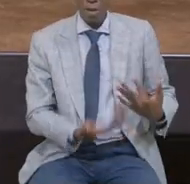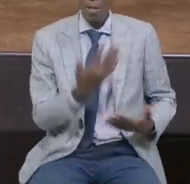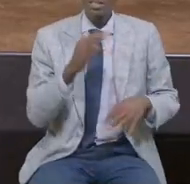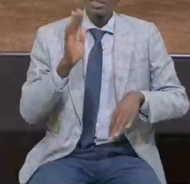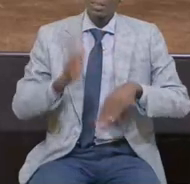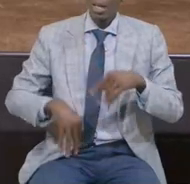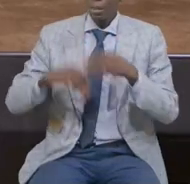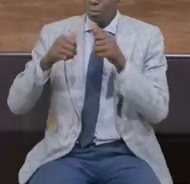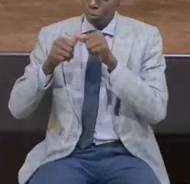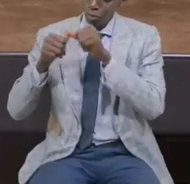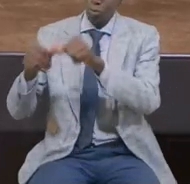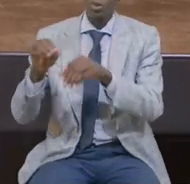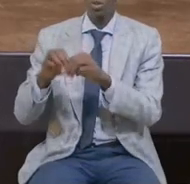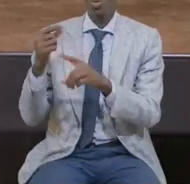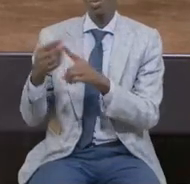que tu ailles en affaire